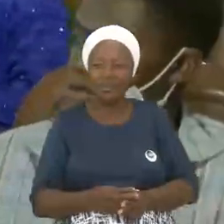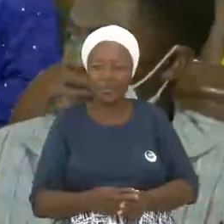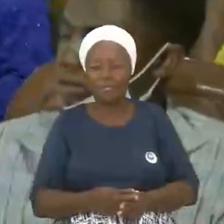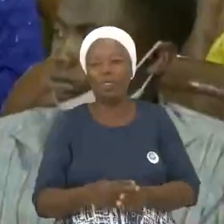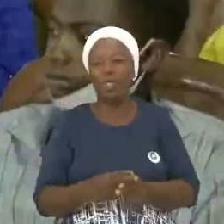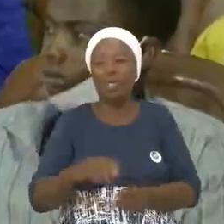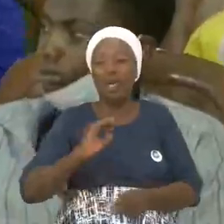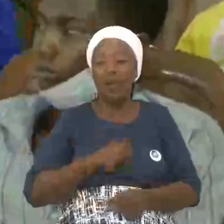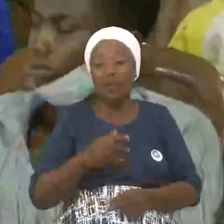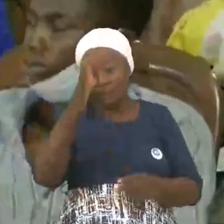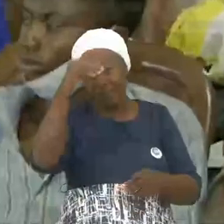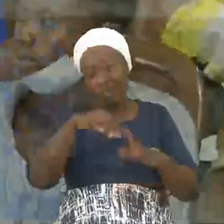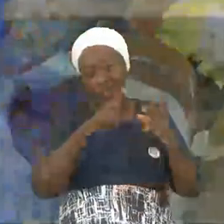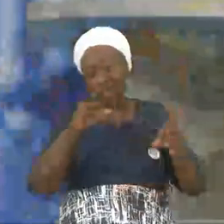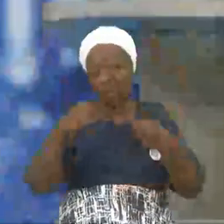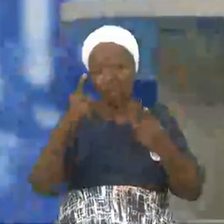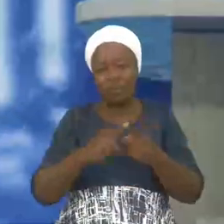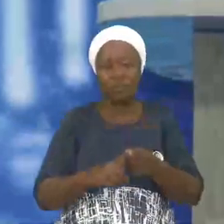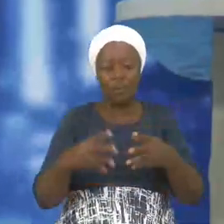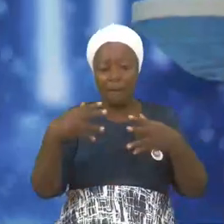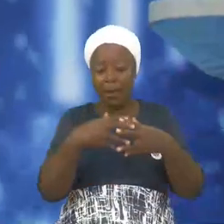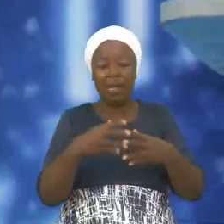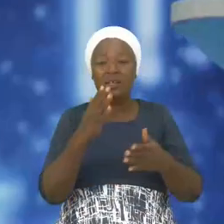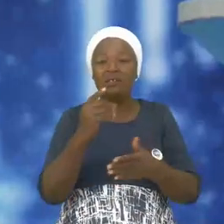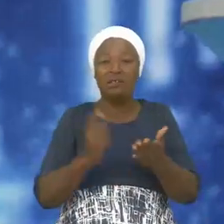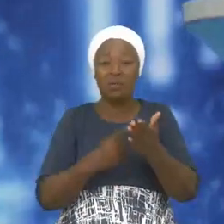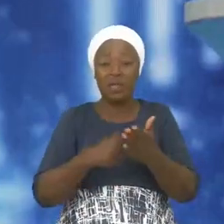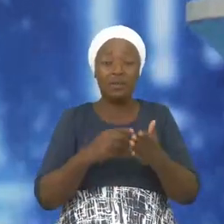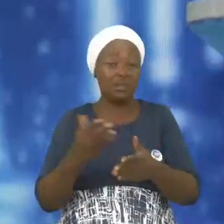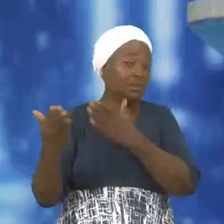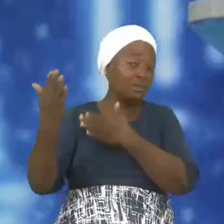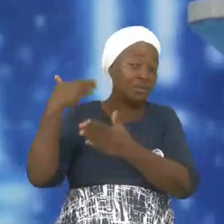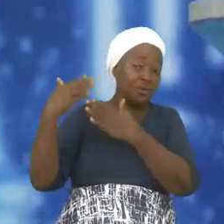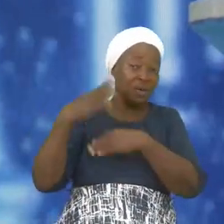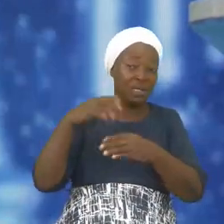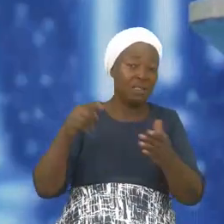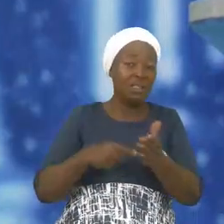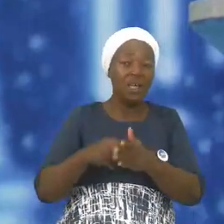au nom de Jésus. Nous étions au royaume de haut en Amérique